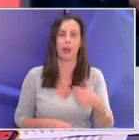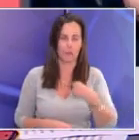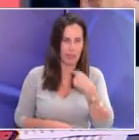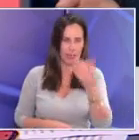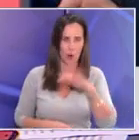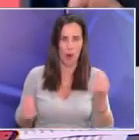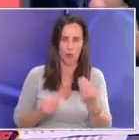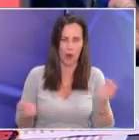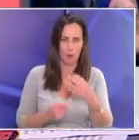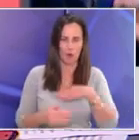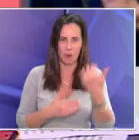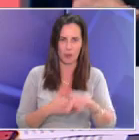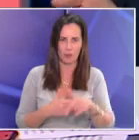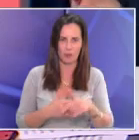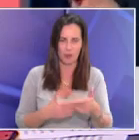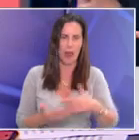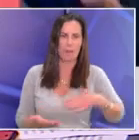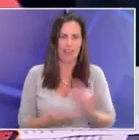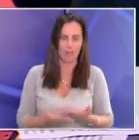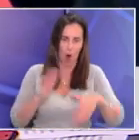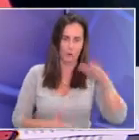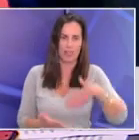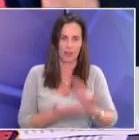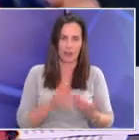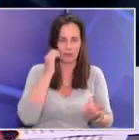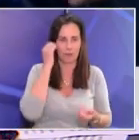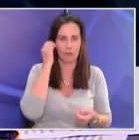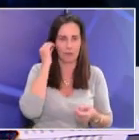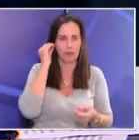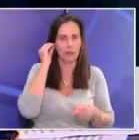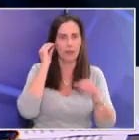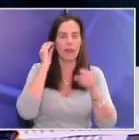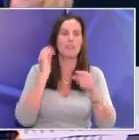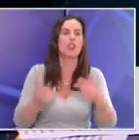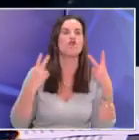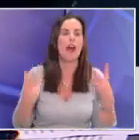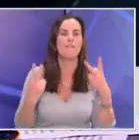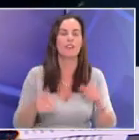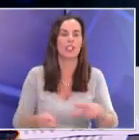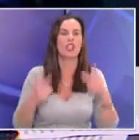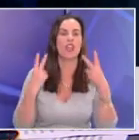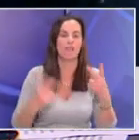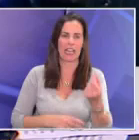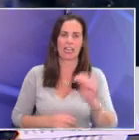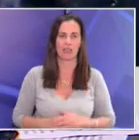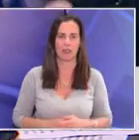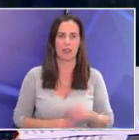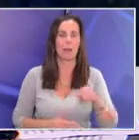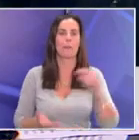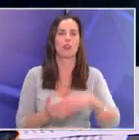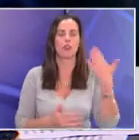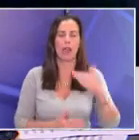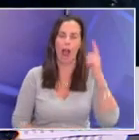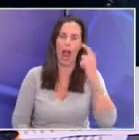ואני אגיד לך משהו, הקמפיין שלנו בסוף היה מבוסס הרבה על מתנדבים, על אנשים שהולכים לדבר, וזה שווה ערך. זה בגלל שהשמת בראש הקמפיין? לא, זה בגלל שהיה